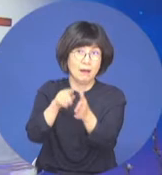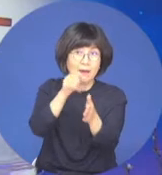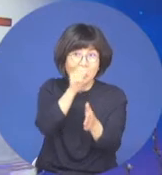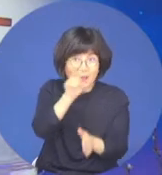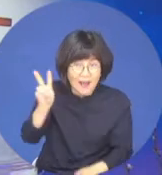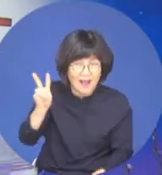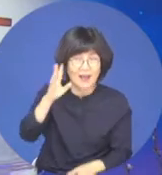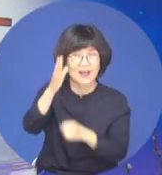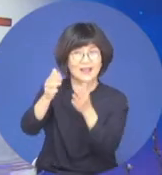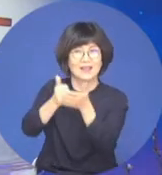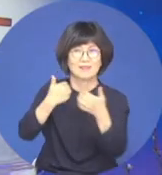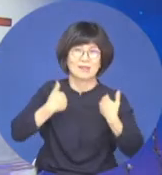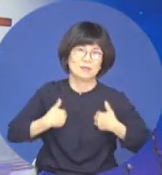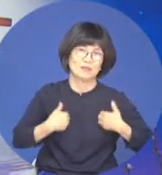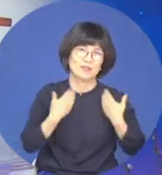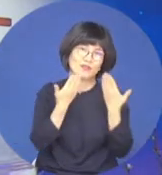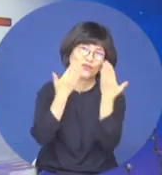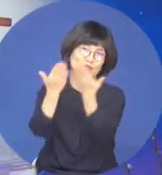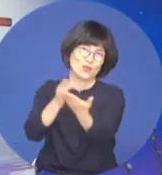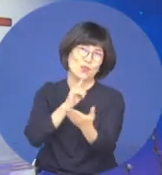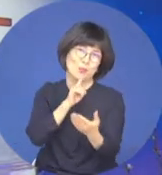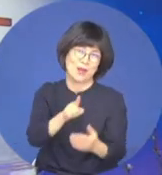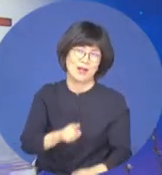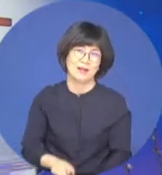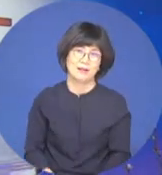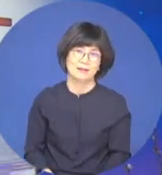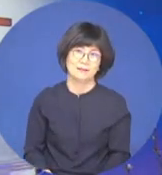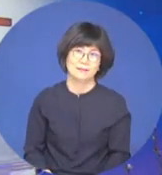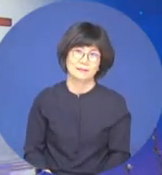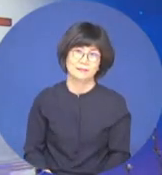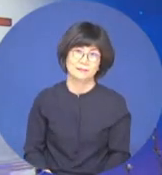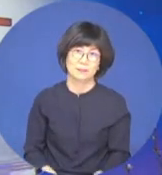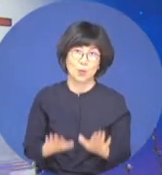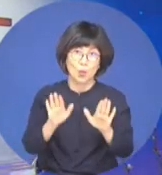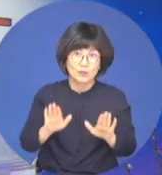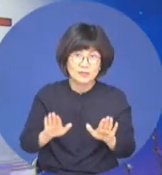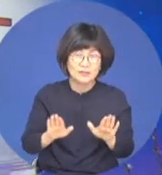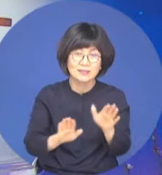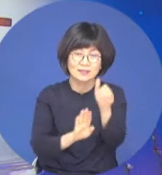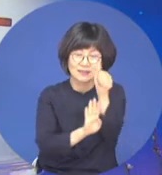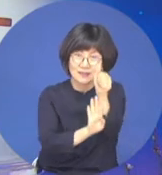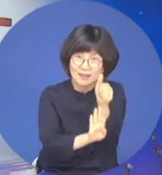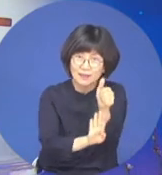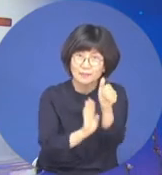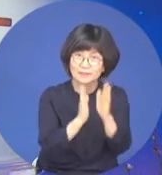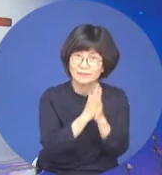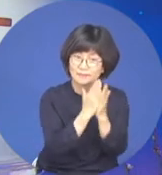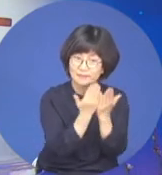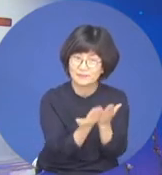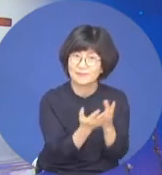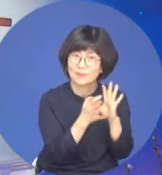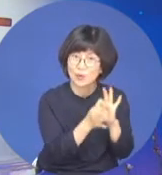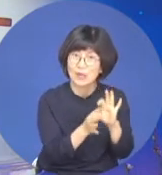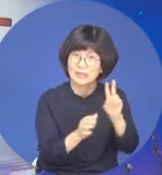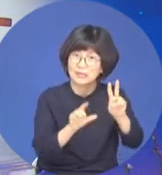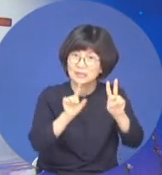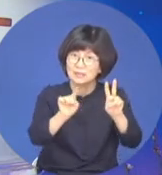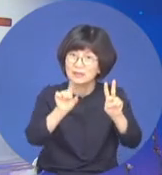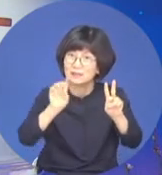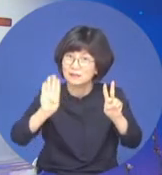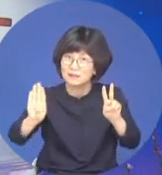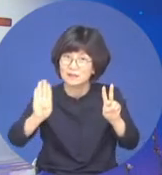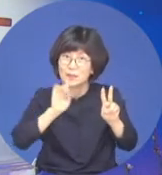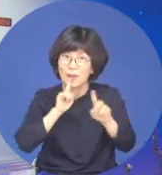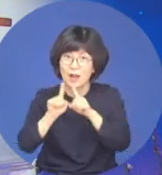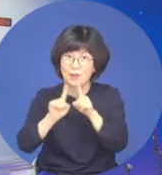말이죠. 그래서 여러분 오늘 하박국을 통해서 2장 4절의 말씀은 그겁니다.